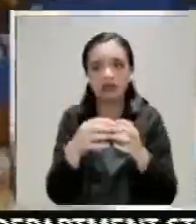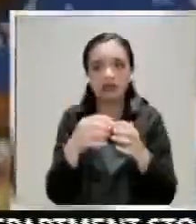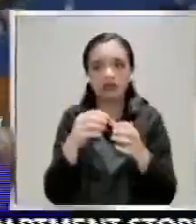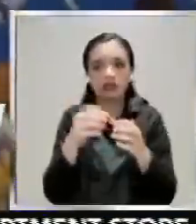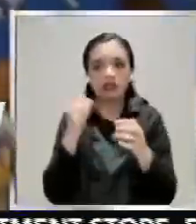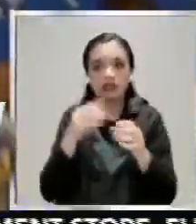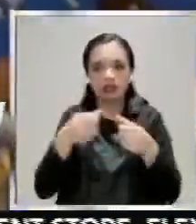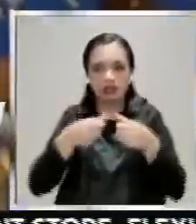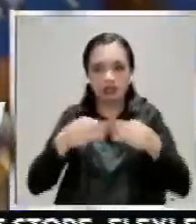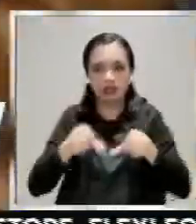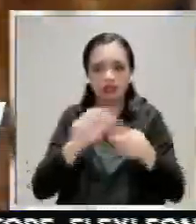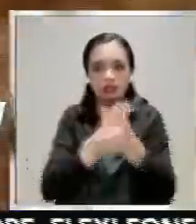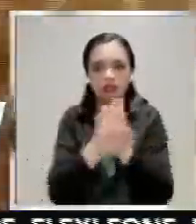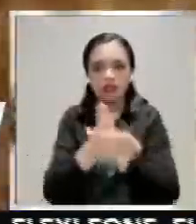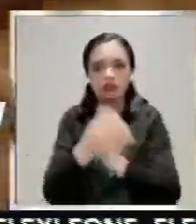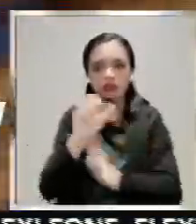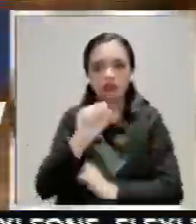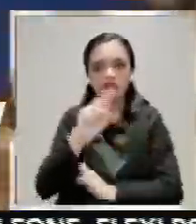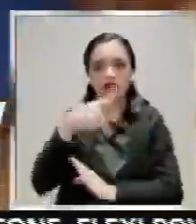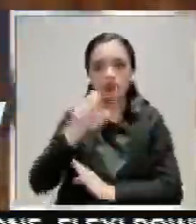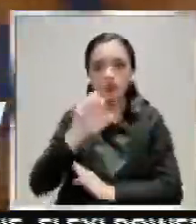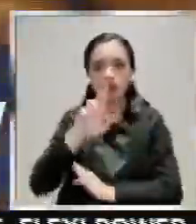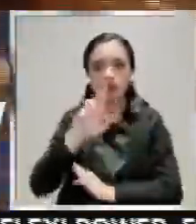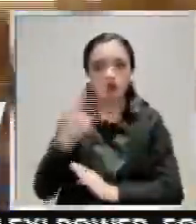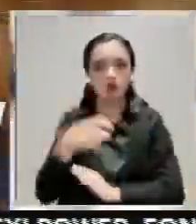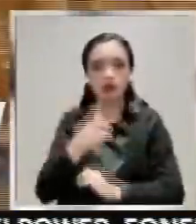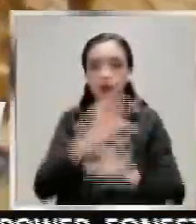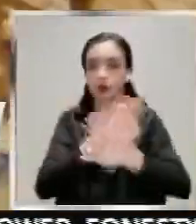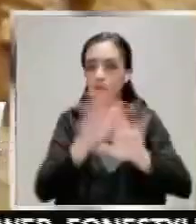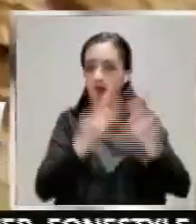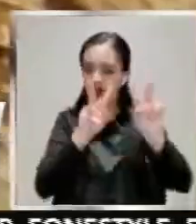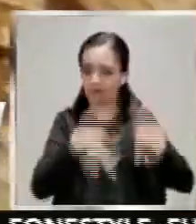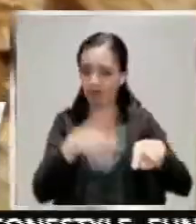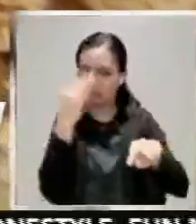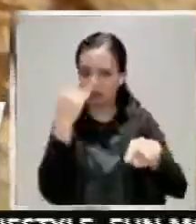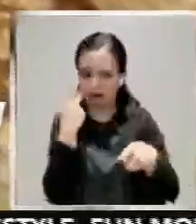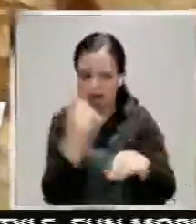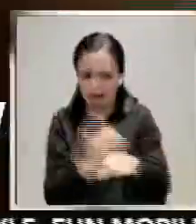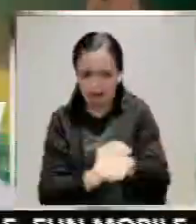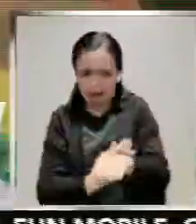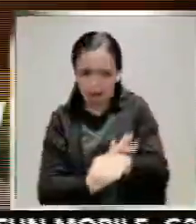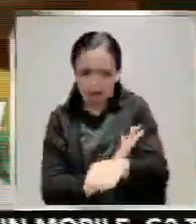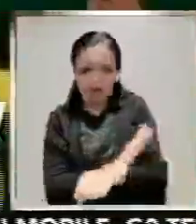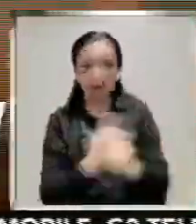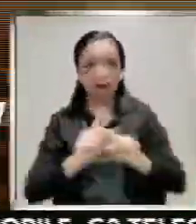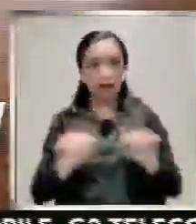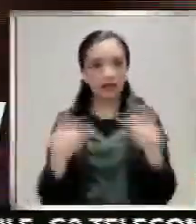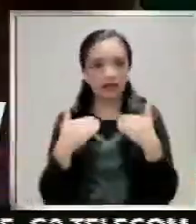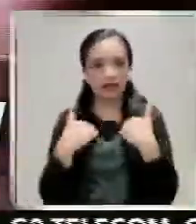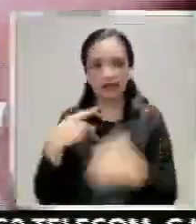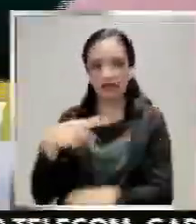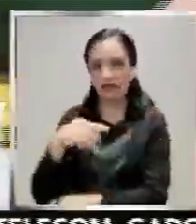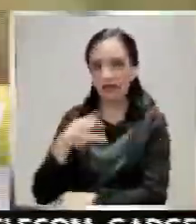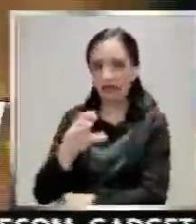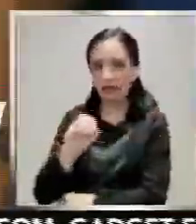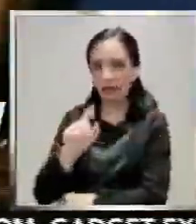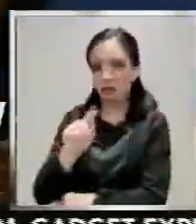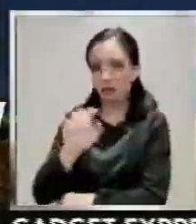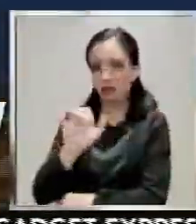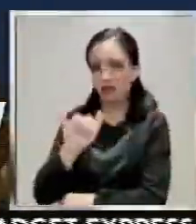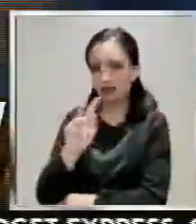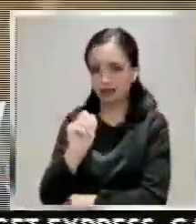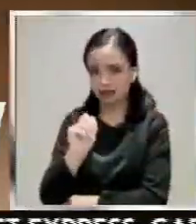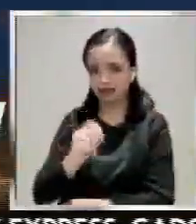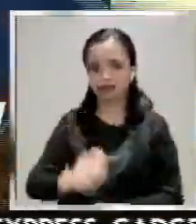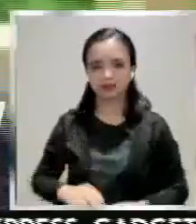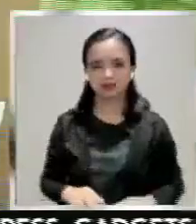itong ismolin dahil nakakapangilabot man tigan rich in protein naman meet mang